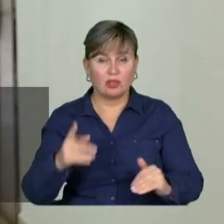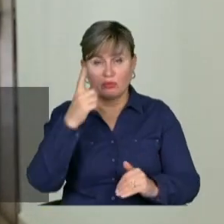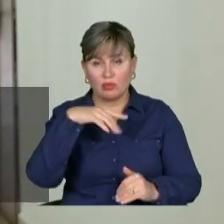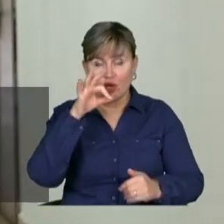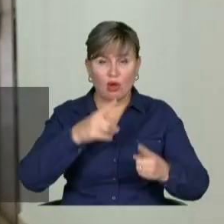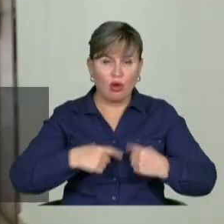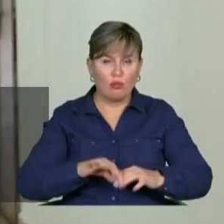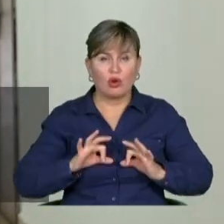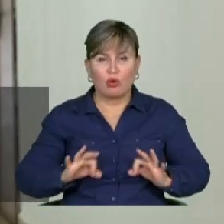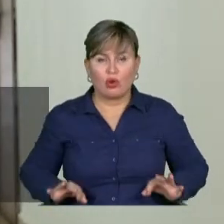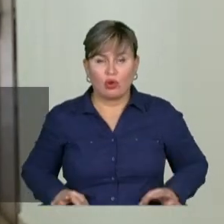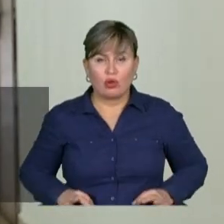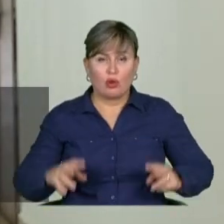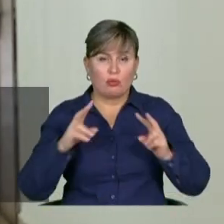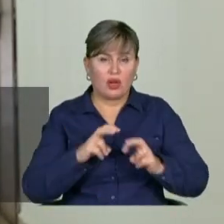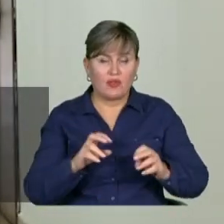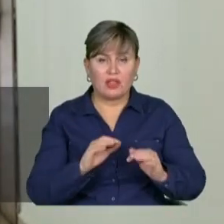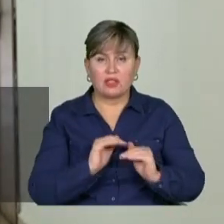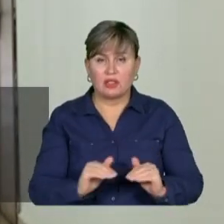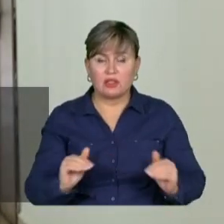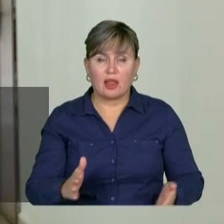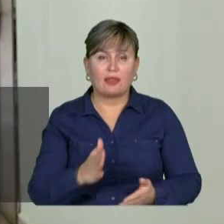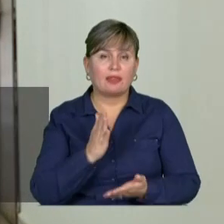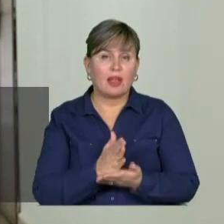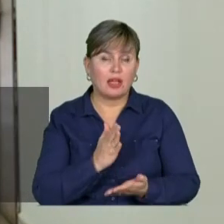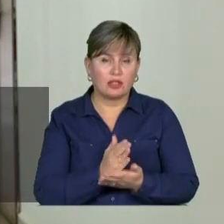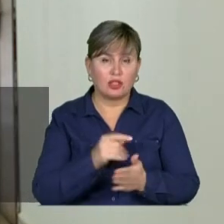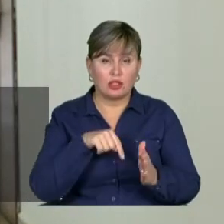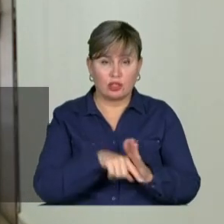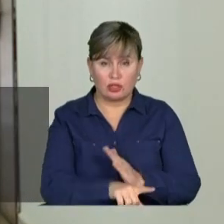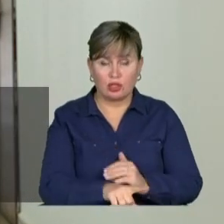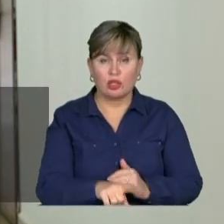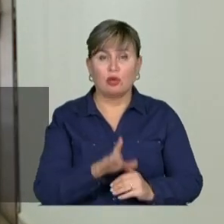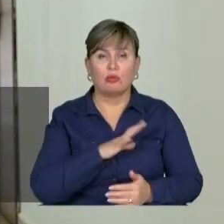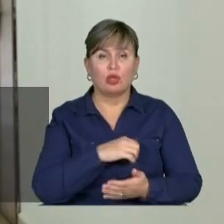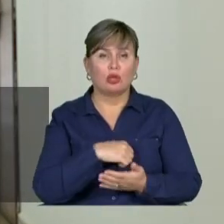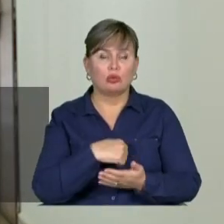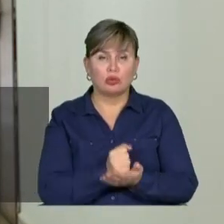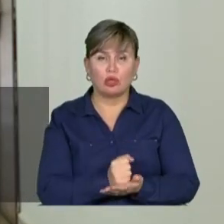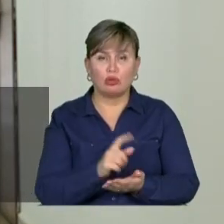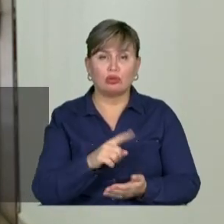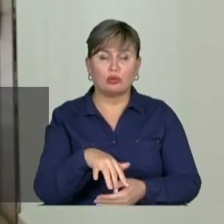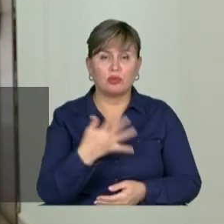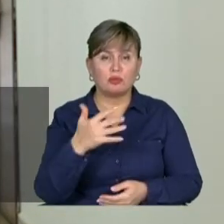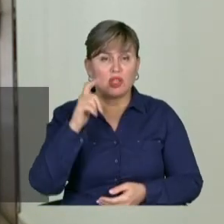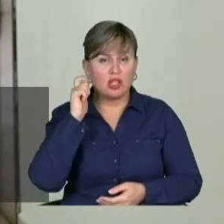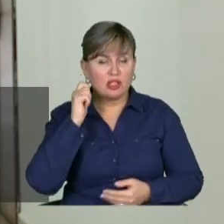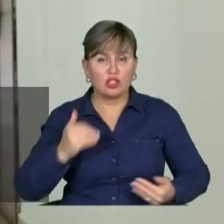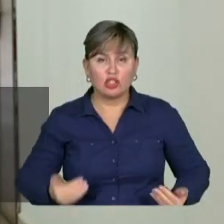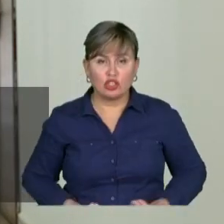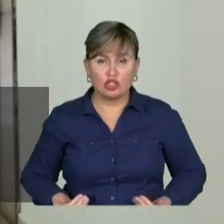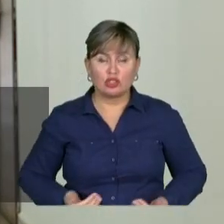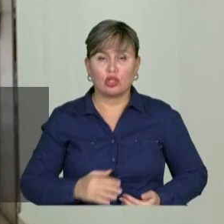и прокуратуры в ходе проверки детей, находящихся под патронатством, было установлено, что 55-летняя жительница